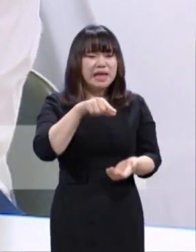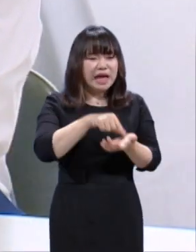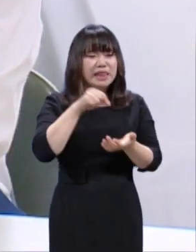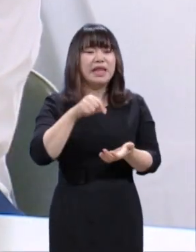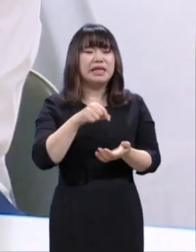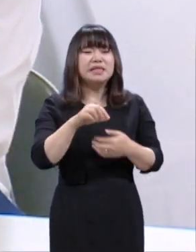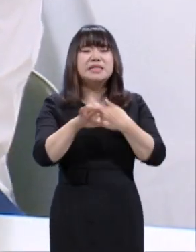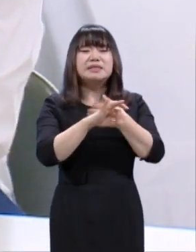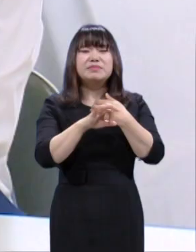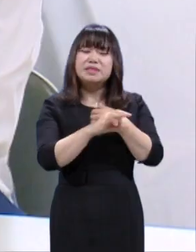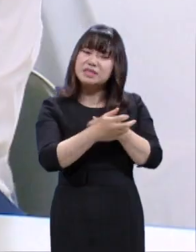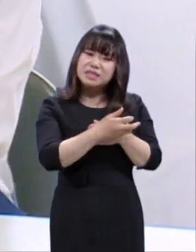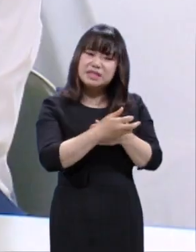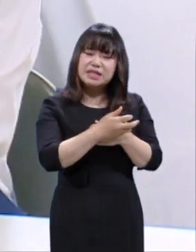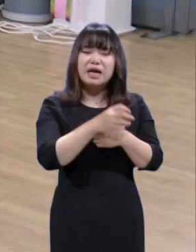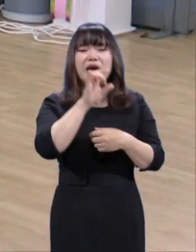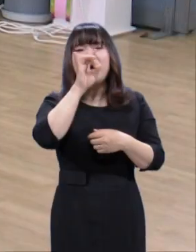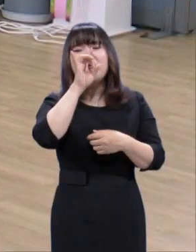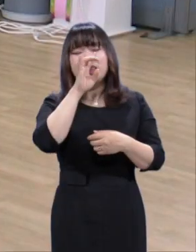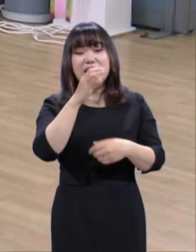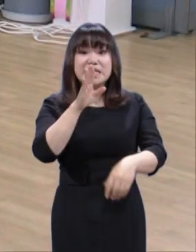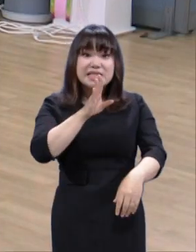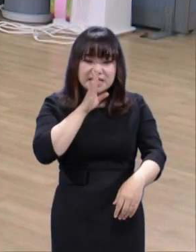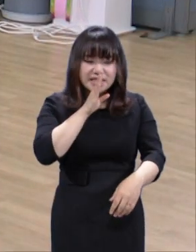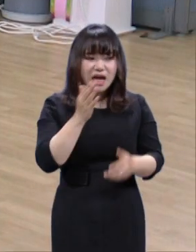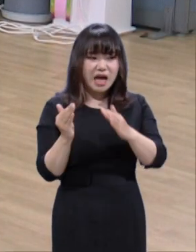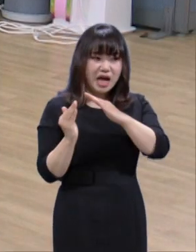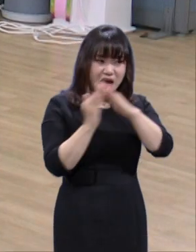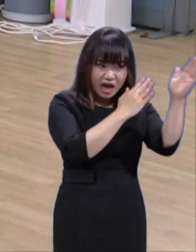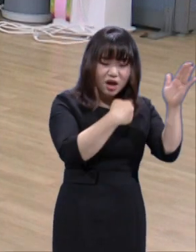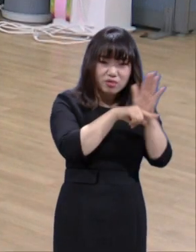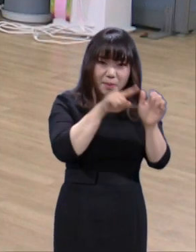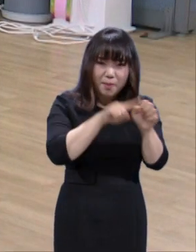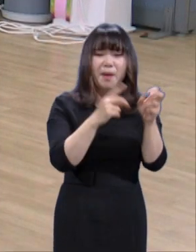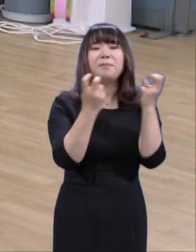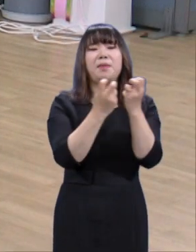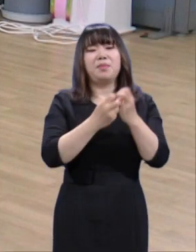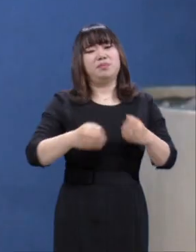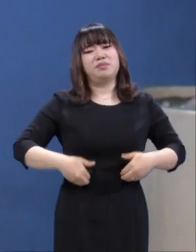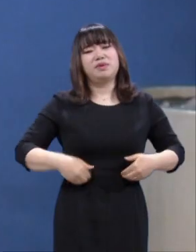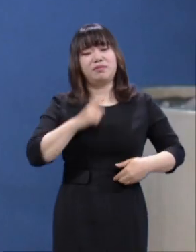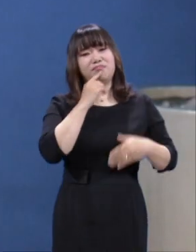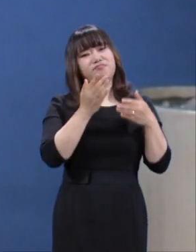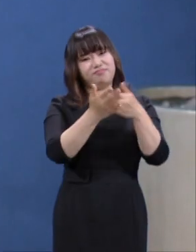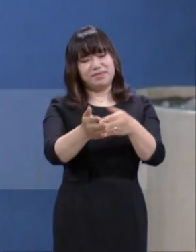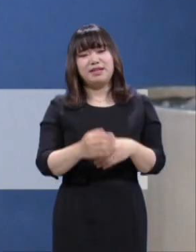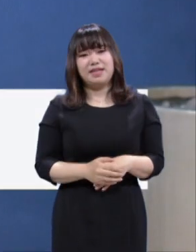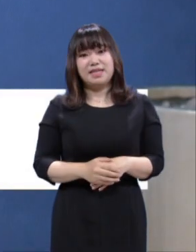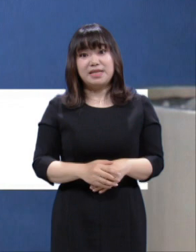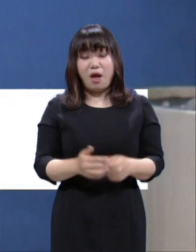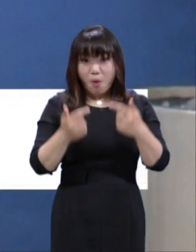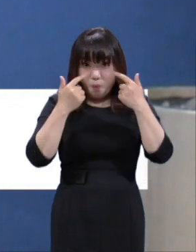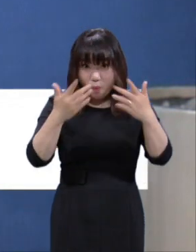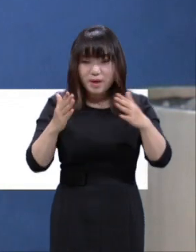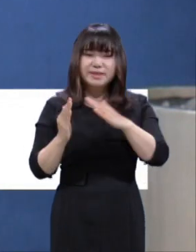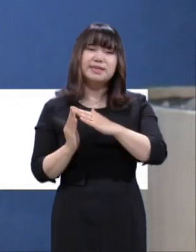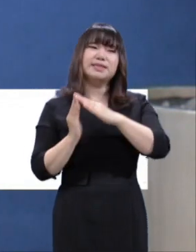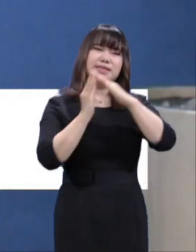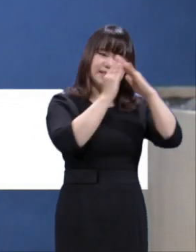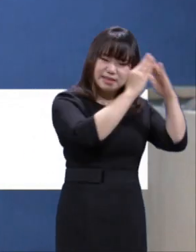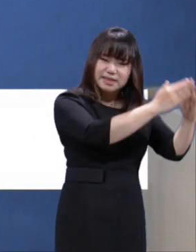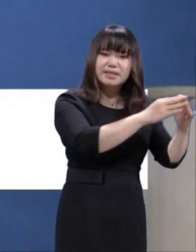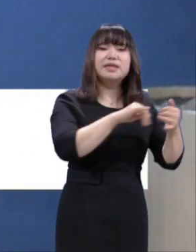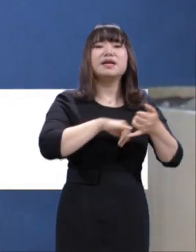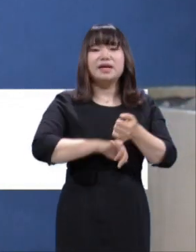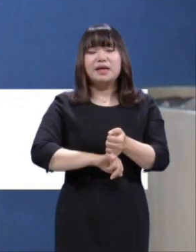된다며 이전을 포함한 근본적 대안을 만들겠다고 밝혔습니다. 이전을 포함한 근본적 대안